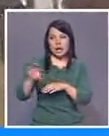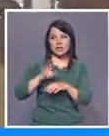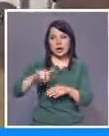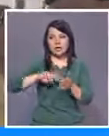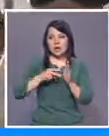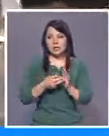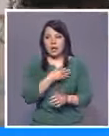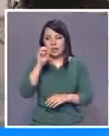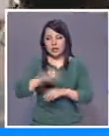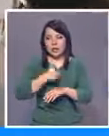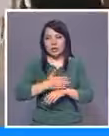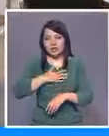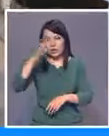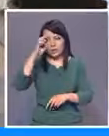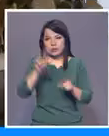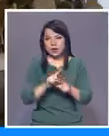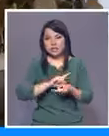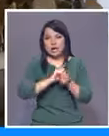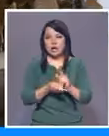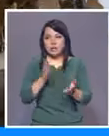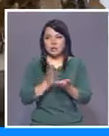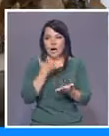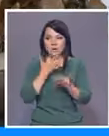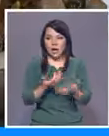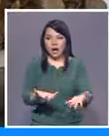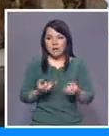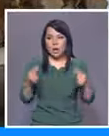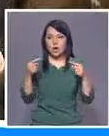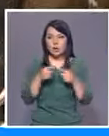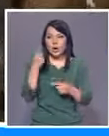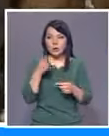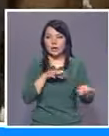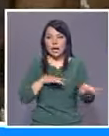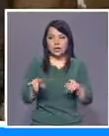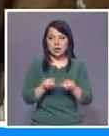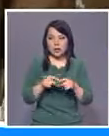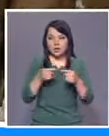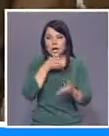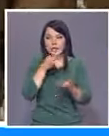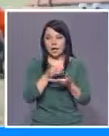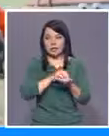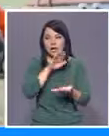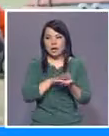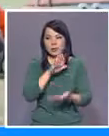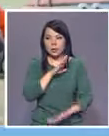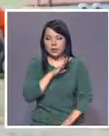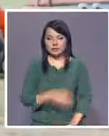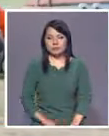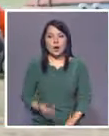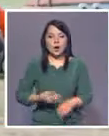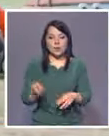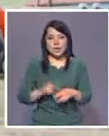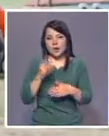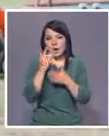керек. Елбасының 5 институционалды реформасы бойынша қабылданған 100 қадамда осы туралы нақты жазылған. Сол бағдарлам